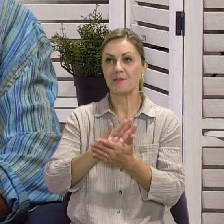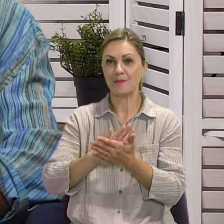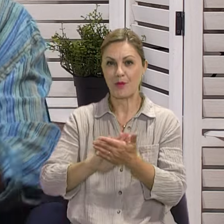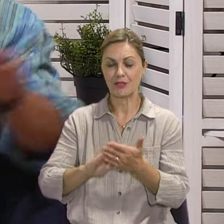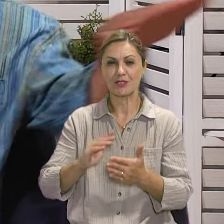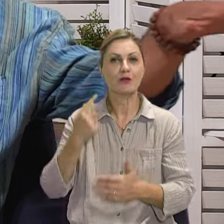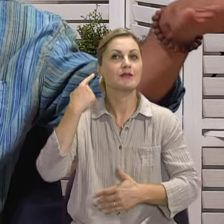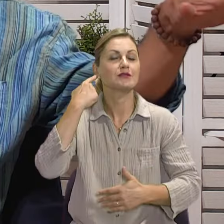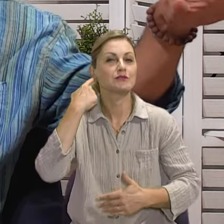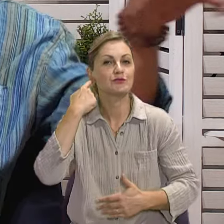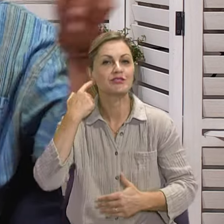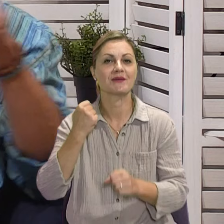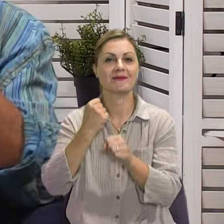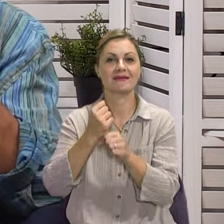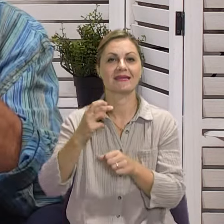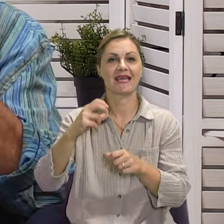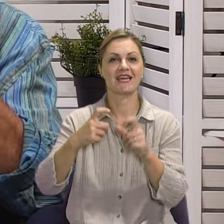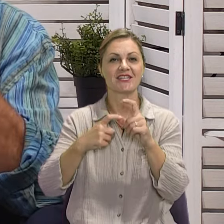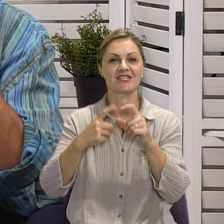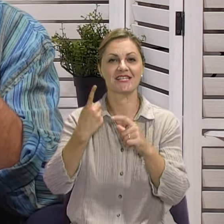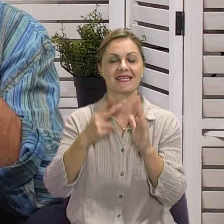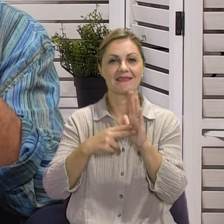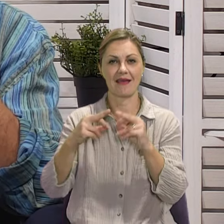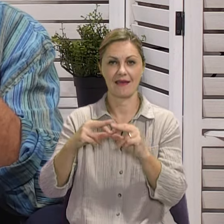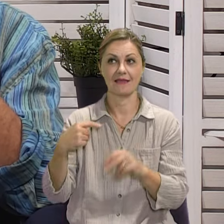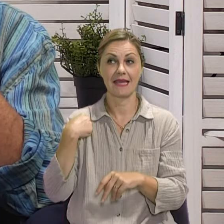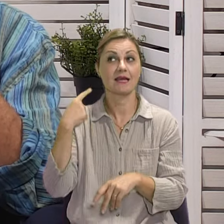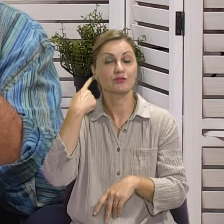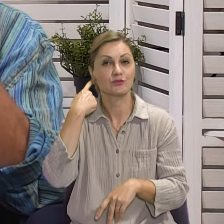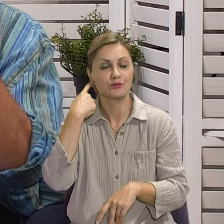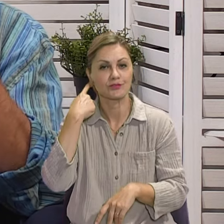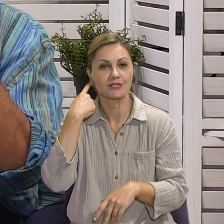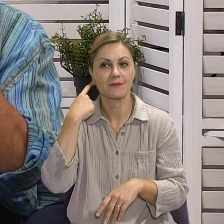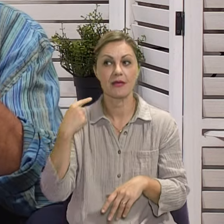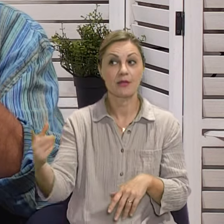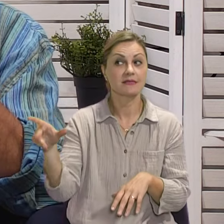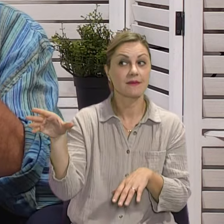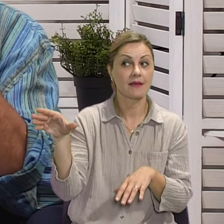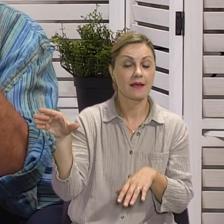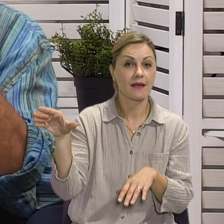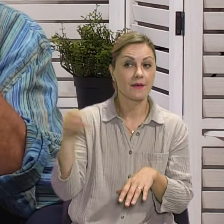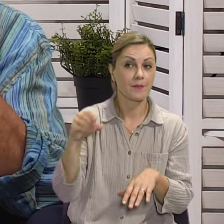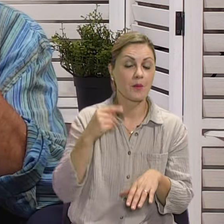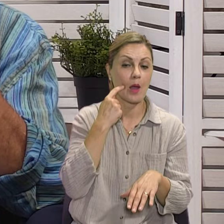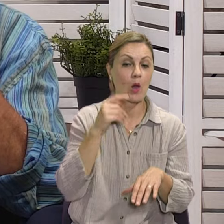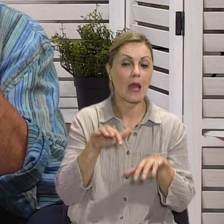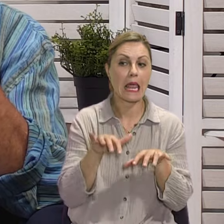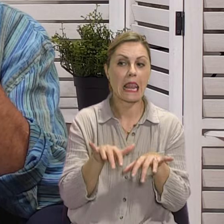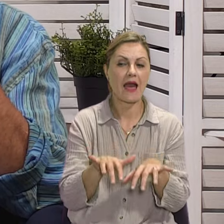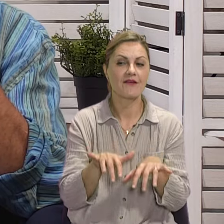sam ovakav bio, to je prvo što sam pokušavao svira na klaviru